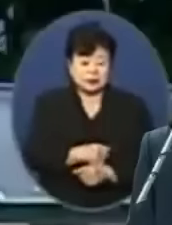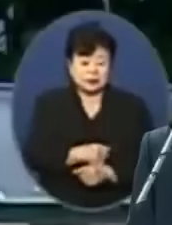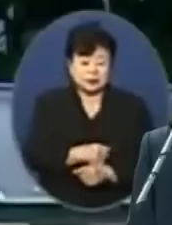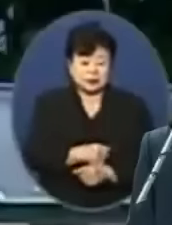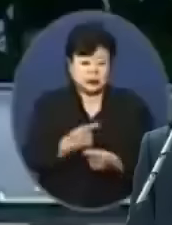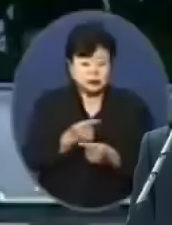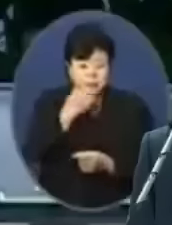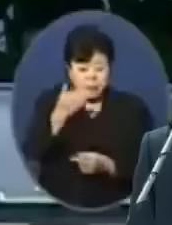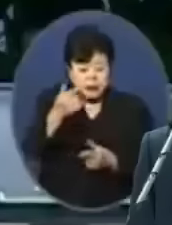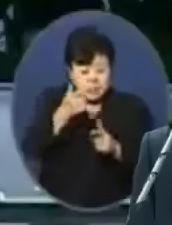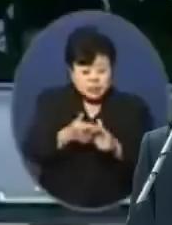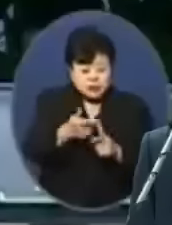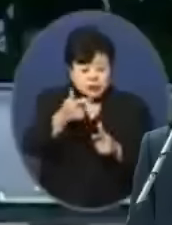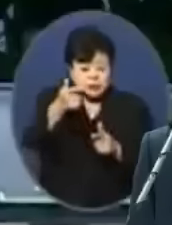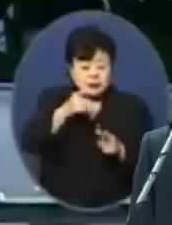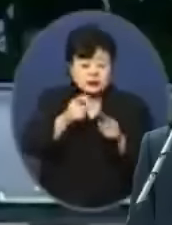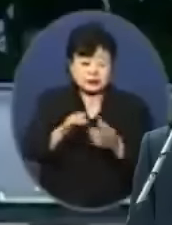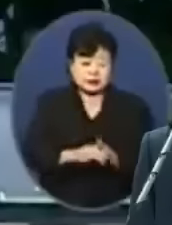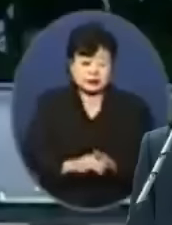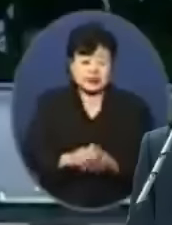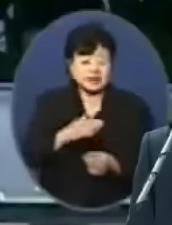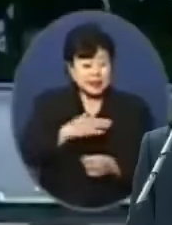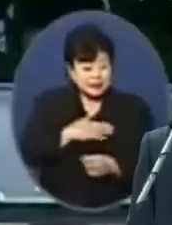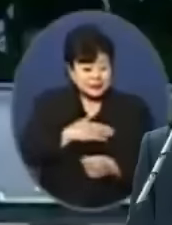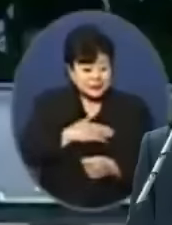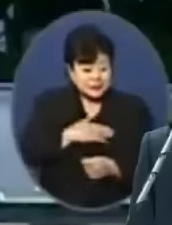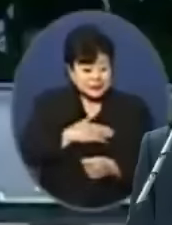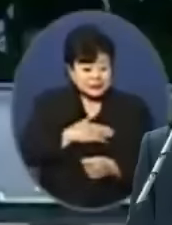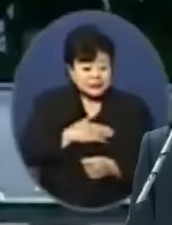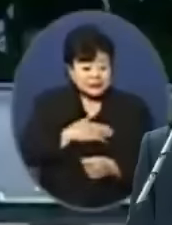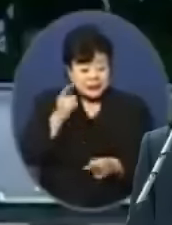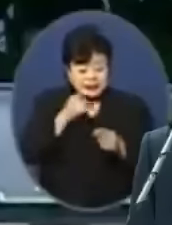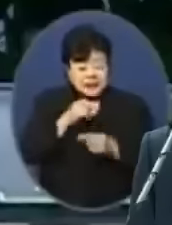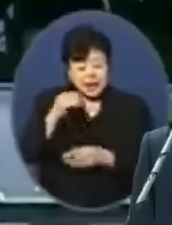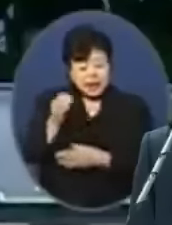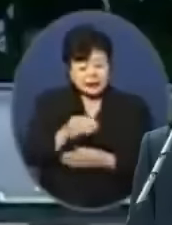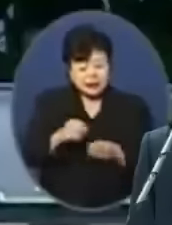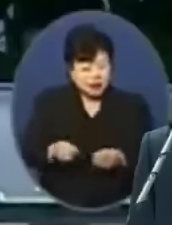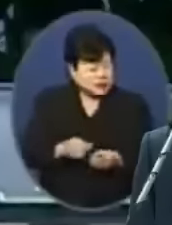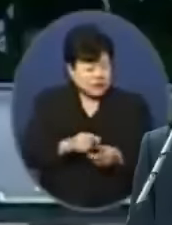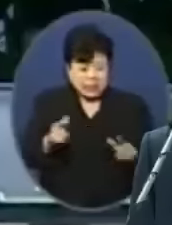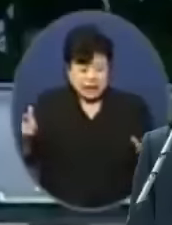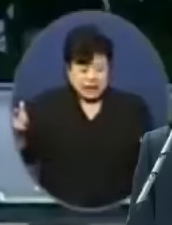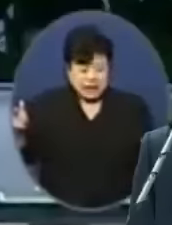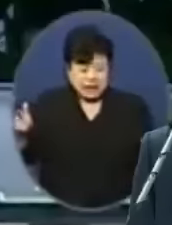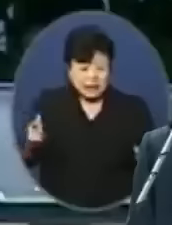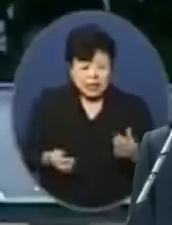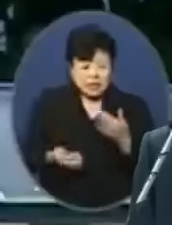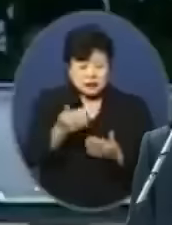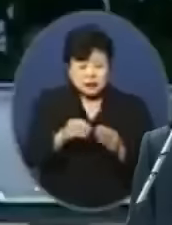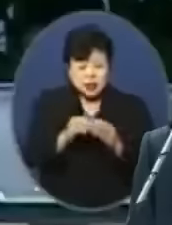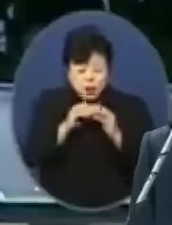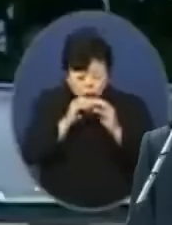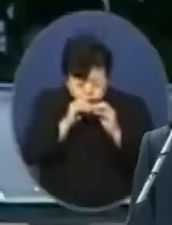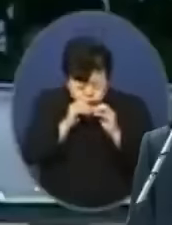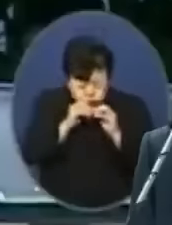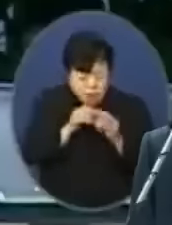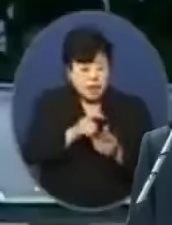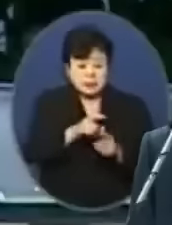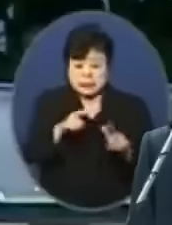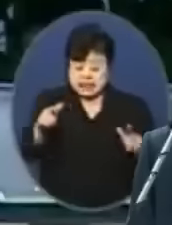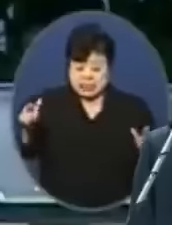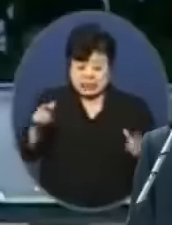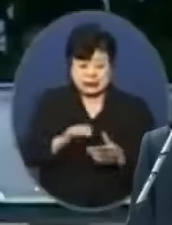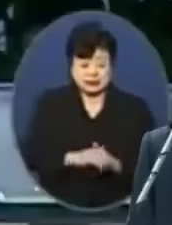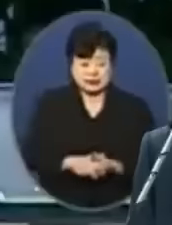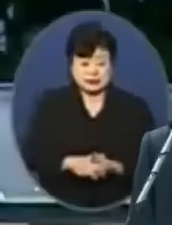것입니다. 예수님은 말씀하기를 나는 상한 갈대도 꺾지 아니하고 꺼져가는 심지도 하고